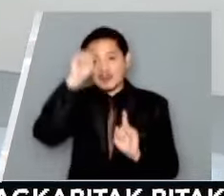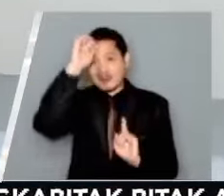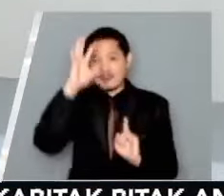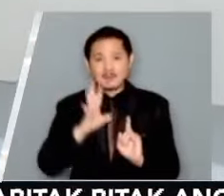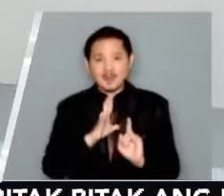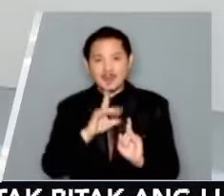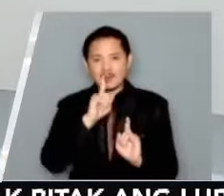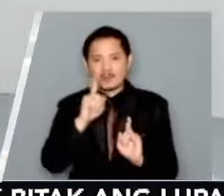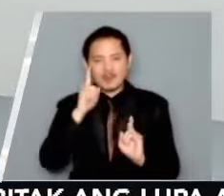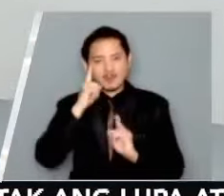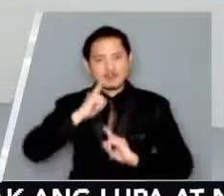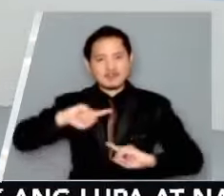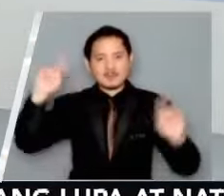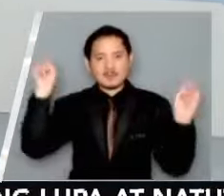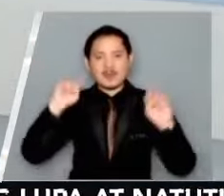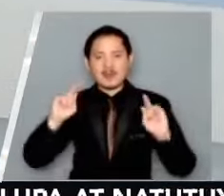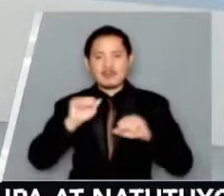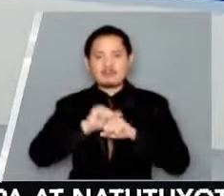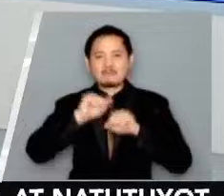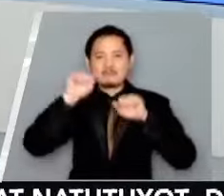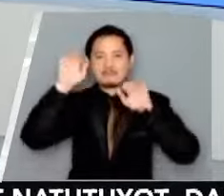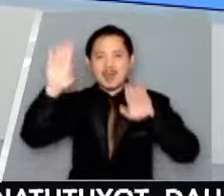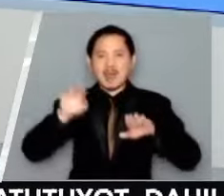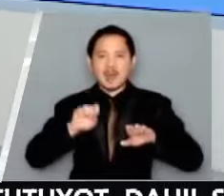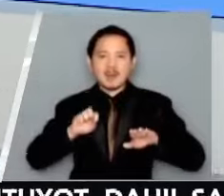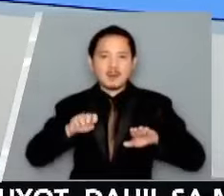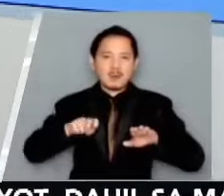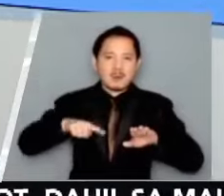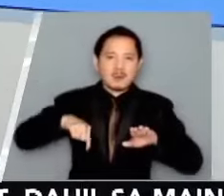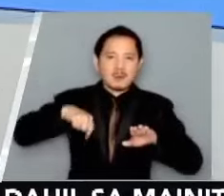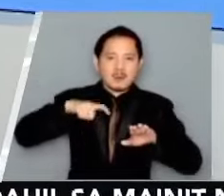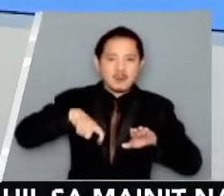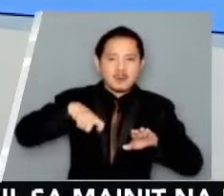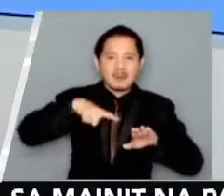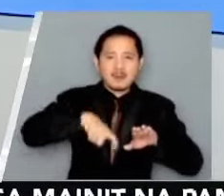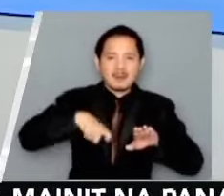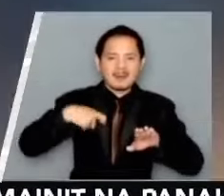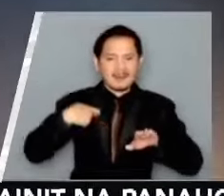sa Sagada Mountain Province sa kabila ng kanyang kondisyon.